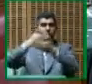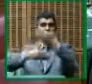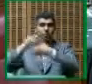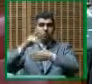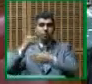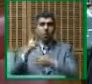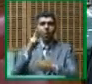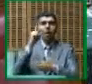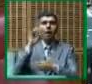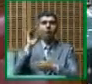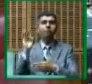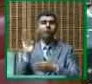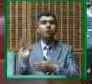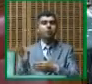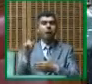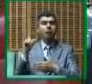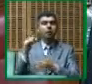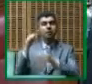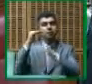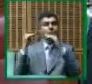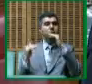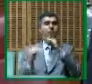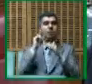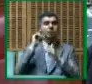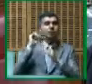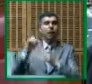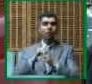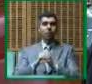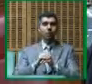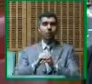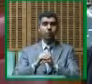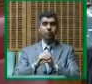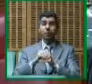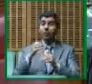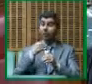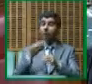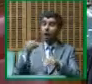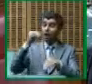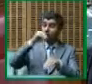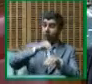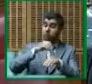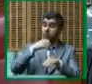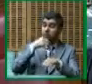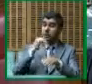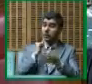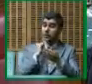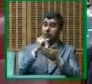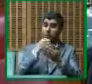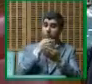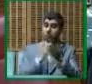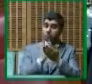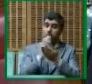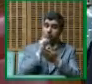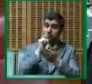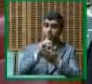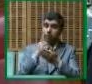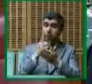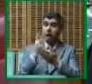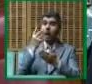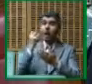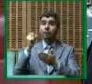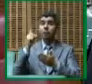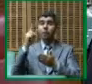معقولة، فهي في حدود 1% من إجمالي العجز مع هذه البلدان. وتجدر الإشارة كذلك